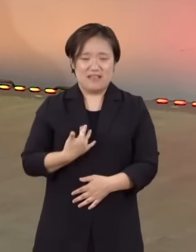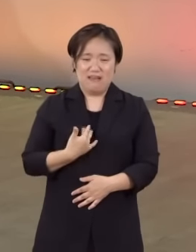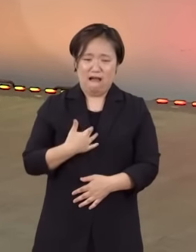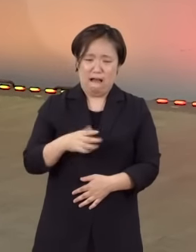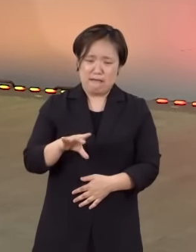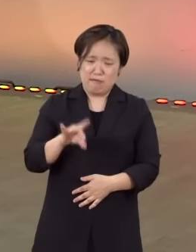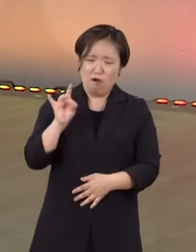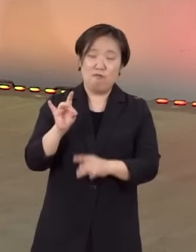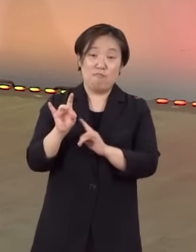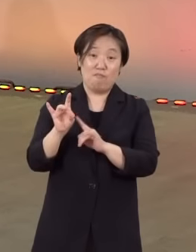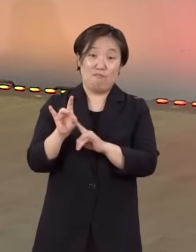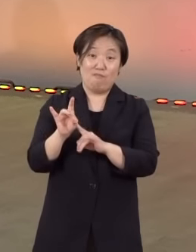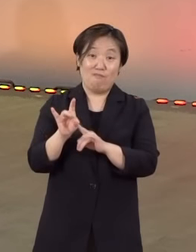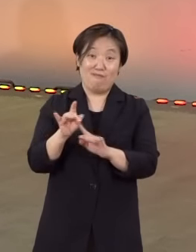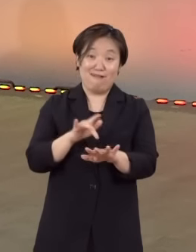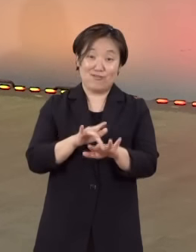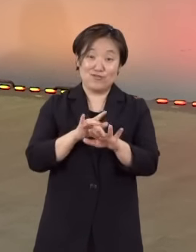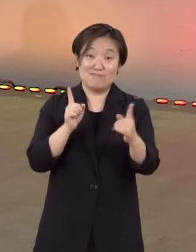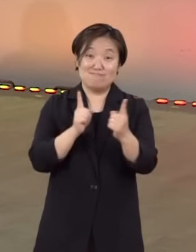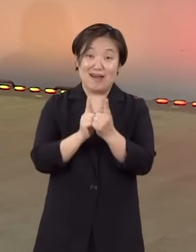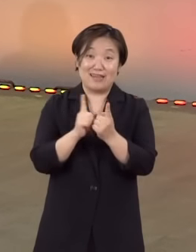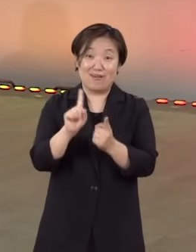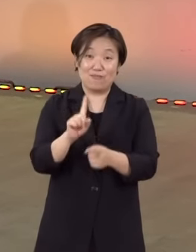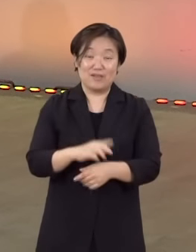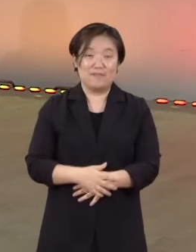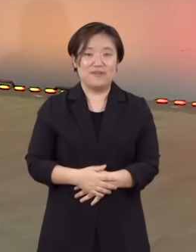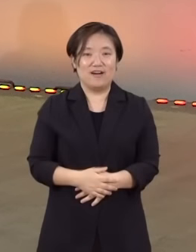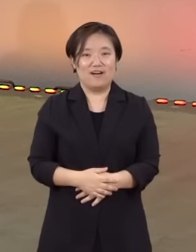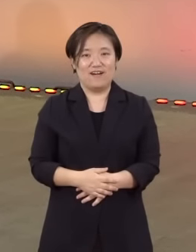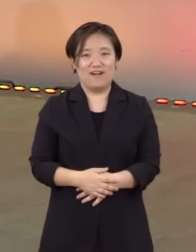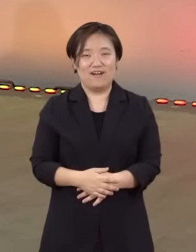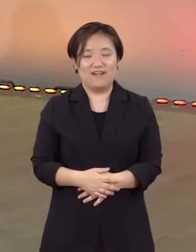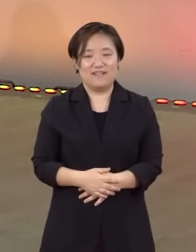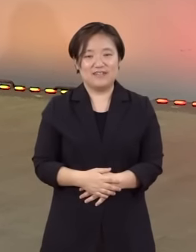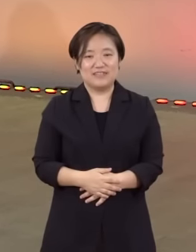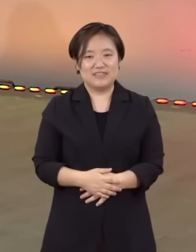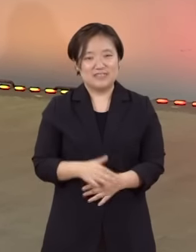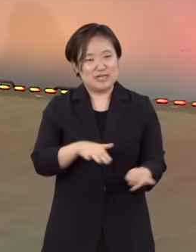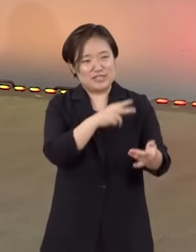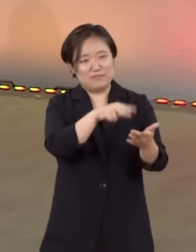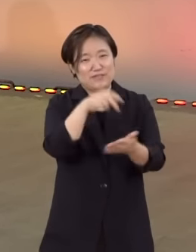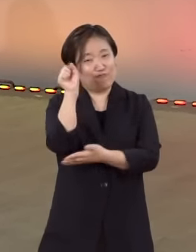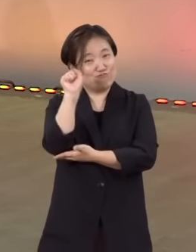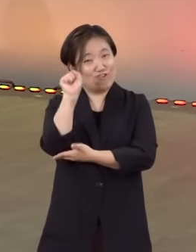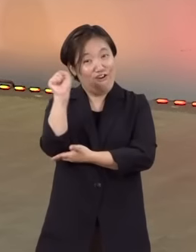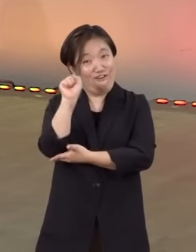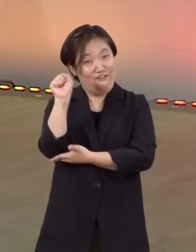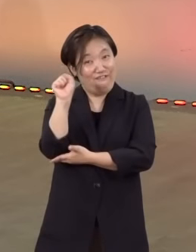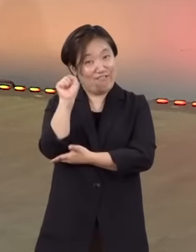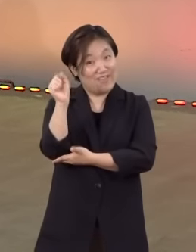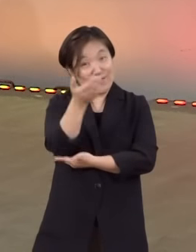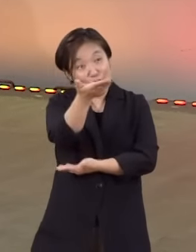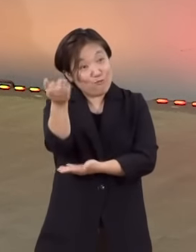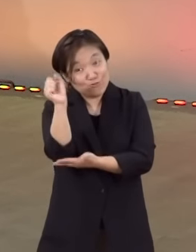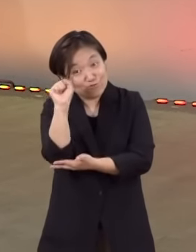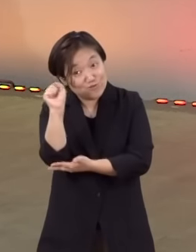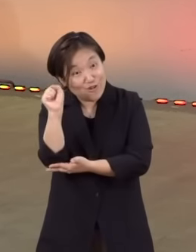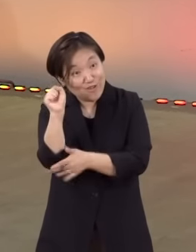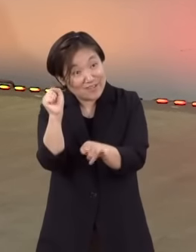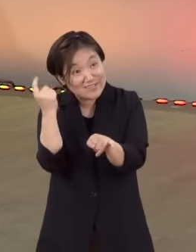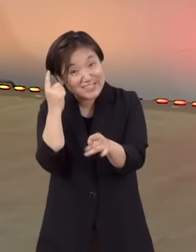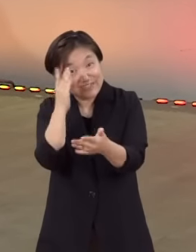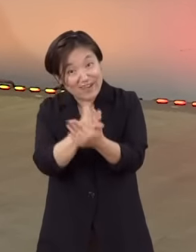거는 자 지금 읽어 드린 거는 운전하고 계시는 분 특히 밤에 운전하고 계시는 분 지금 듣지 마세요